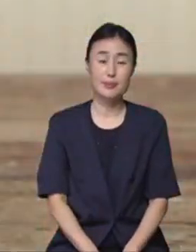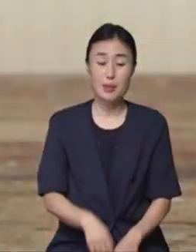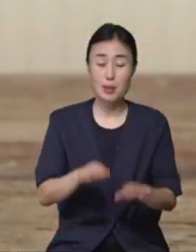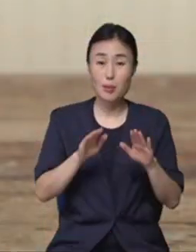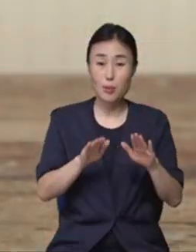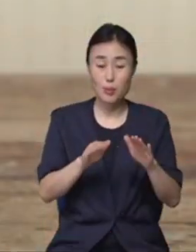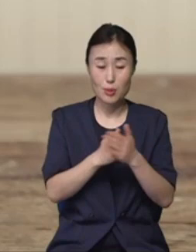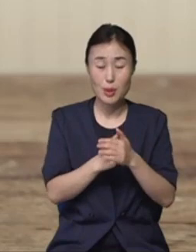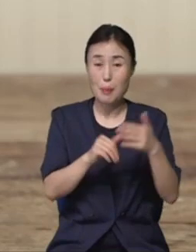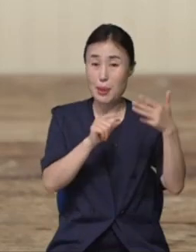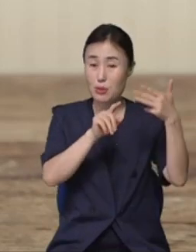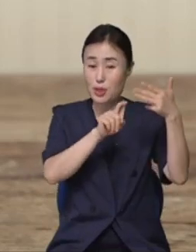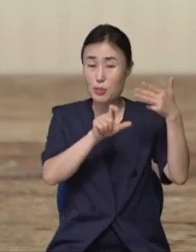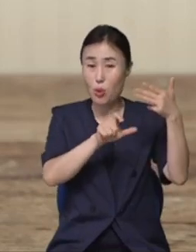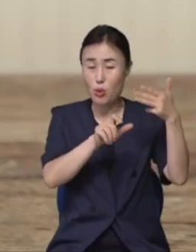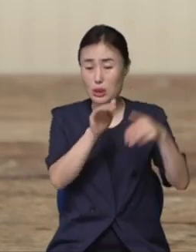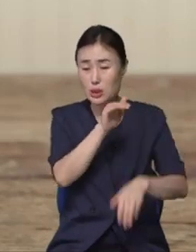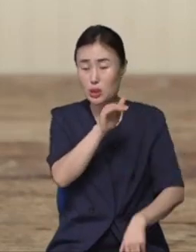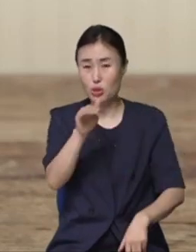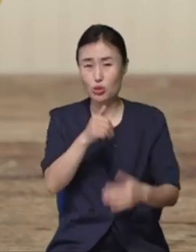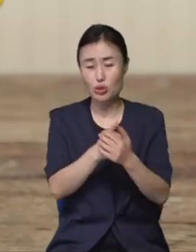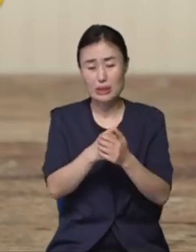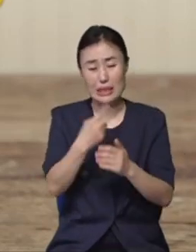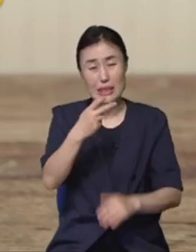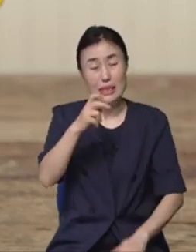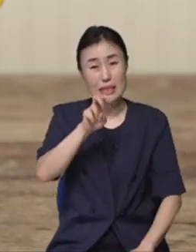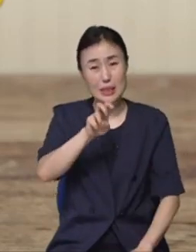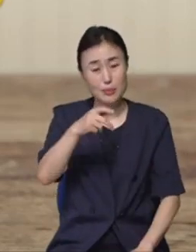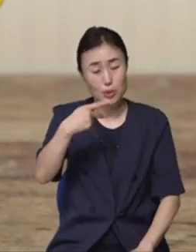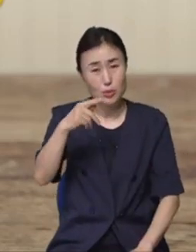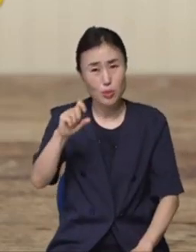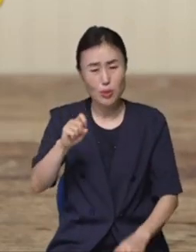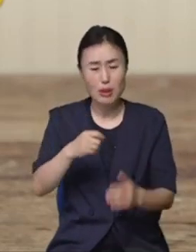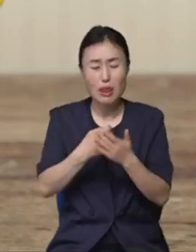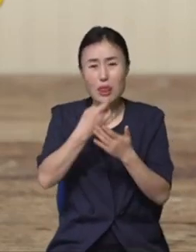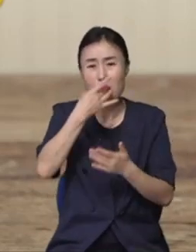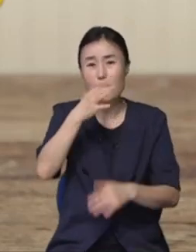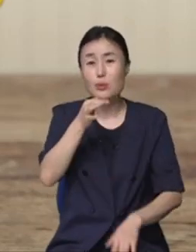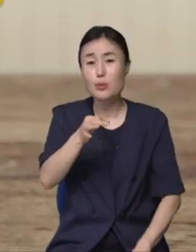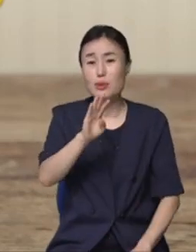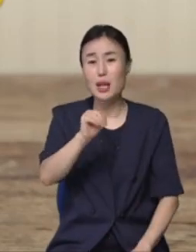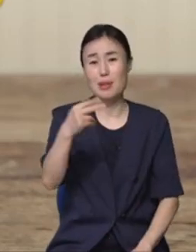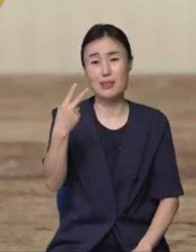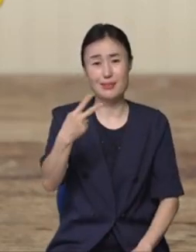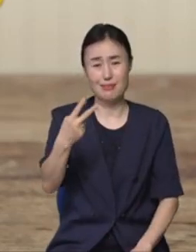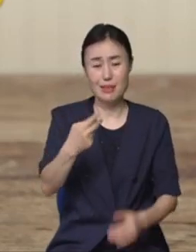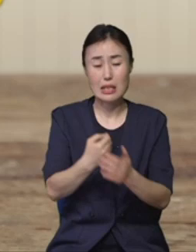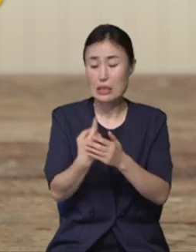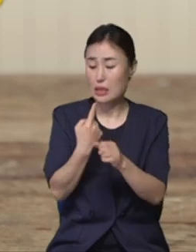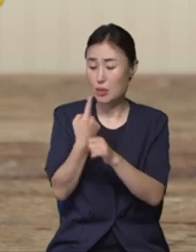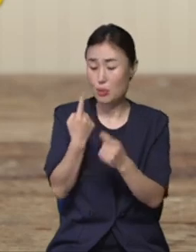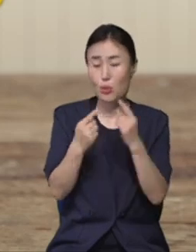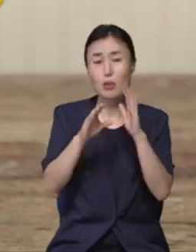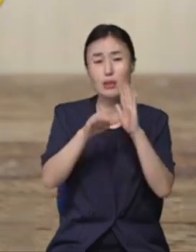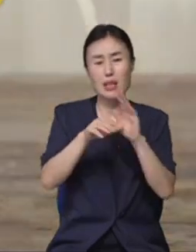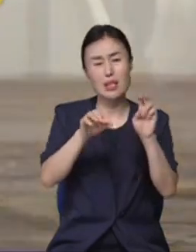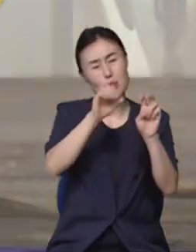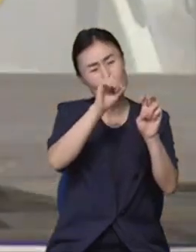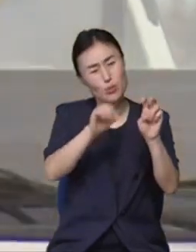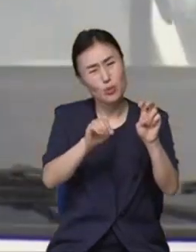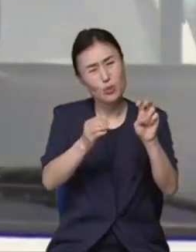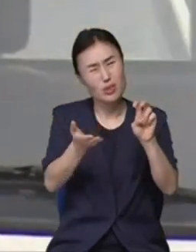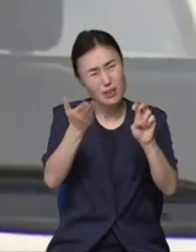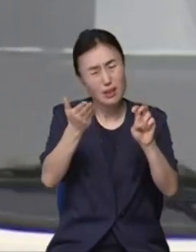이달 15일 기준 20kg 산지 쌀값은 4만 2천 원 선으로 지난해 같은 기간보다 20% 이상